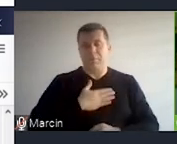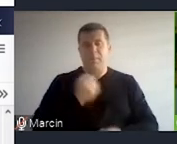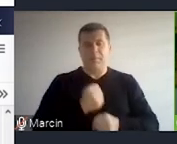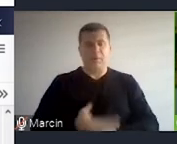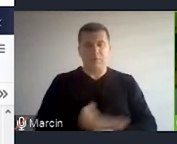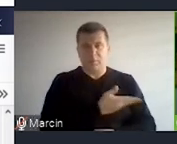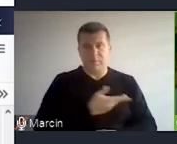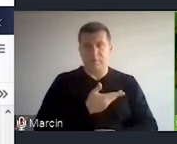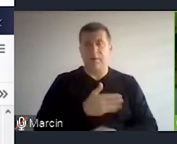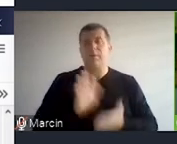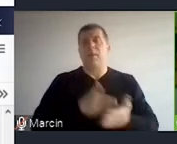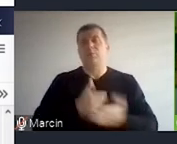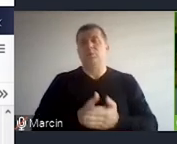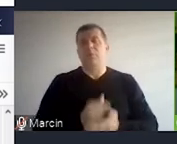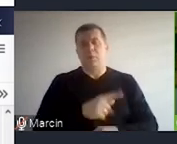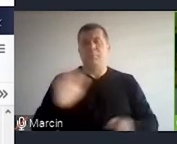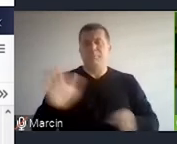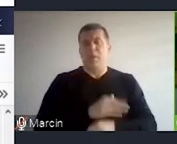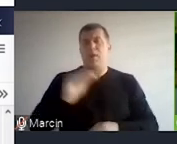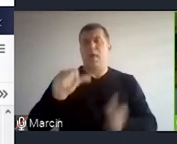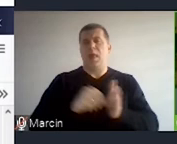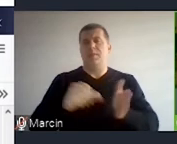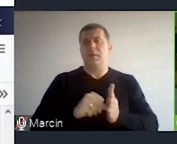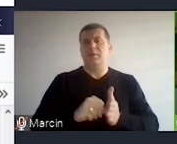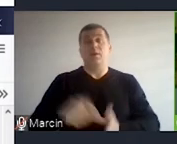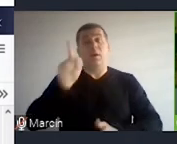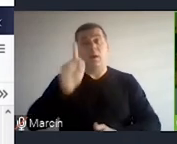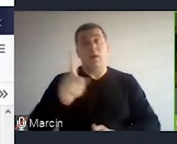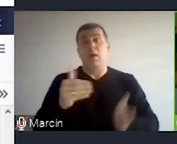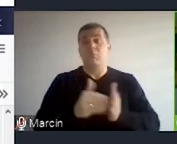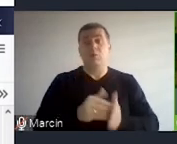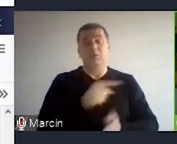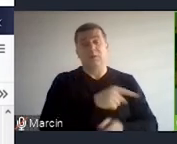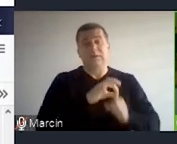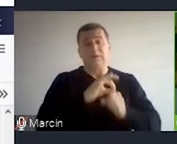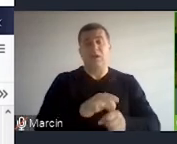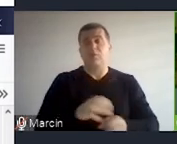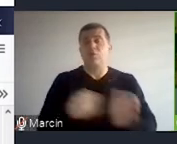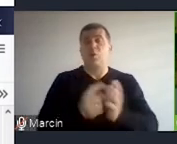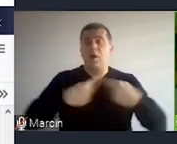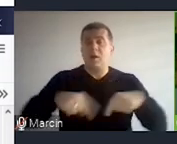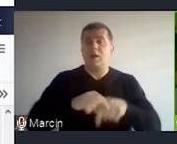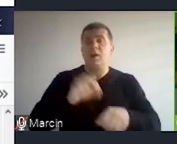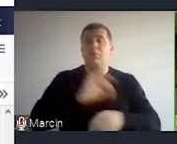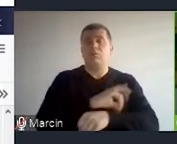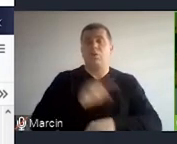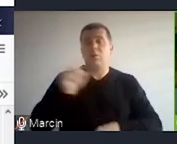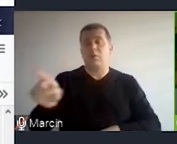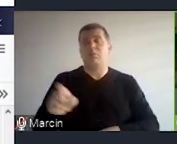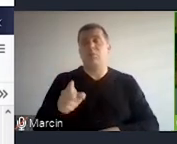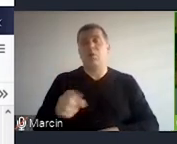pracownika, na przykład na pełnym etacie, ale potrzebuję go skierować do realizacji projektu. On się